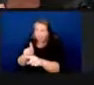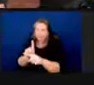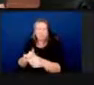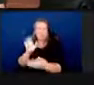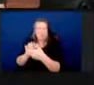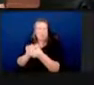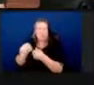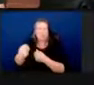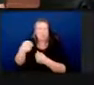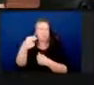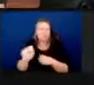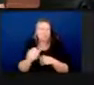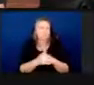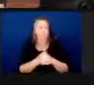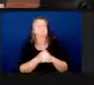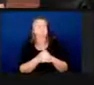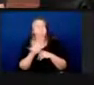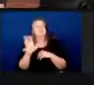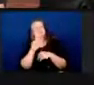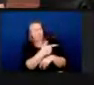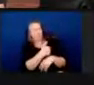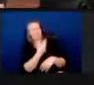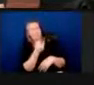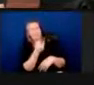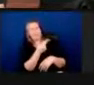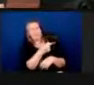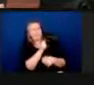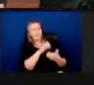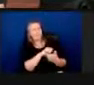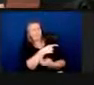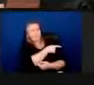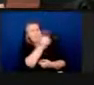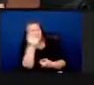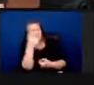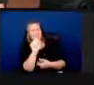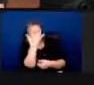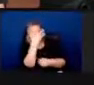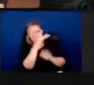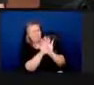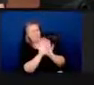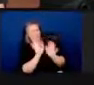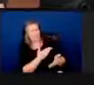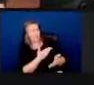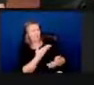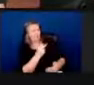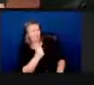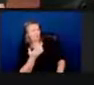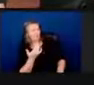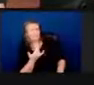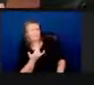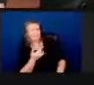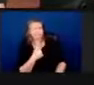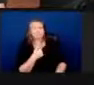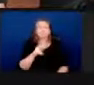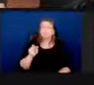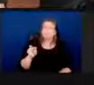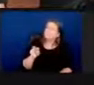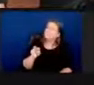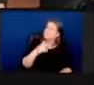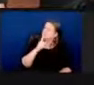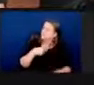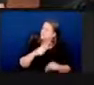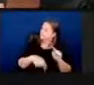tumekuwa na makubaliano pamoja na baadhi ya wabia wetu ili tuweze kuhakikisha kuwa wanafunzi wetu